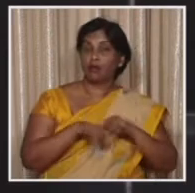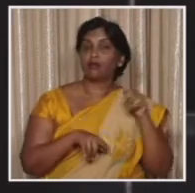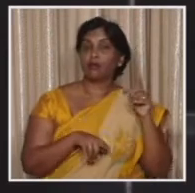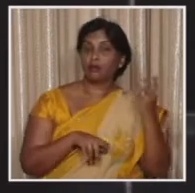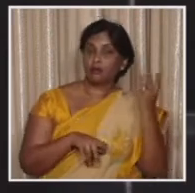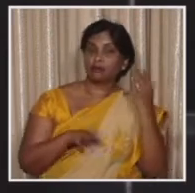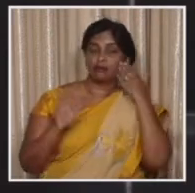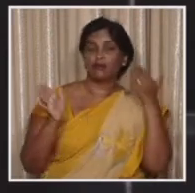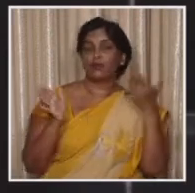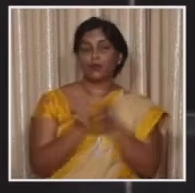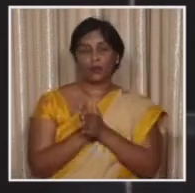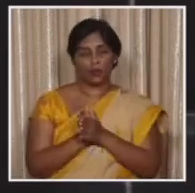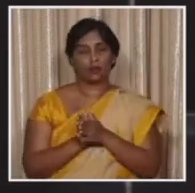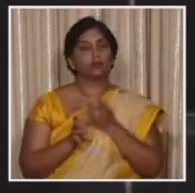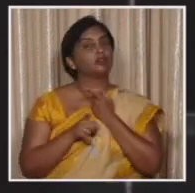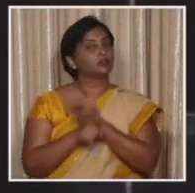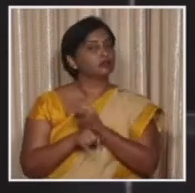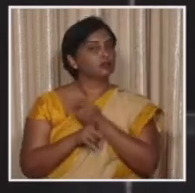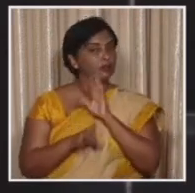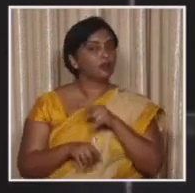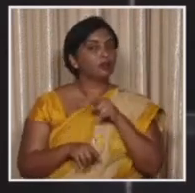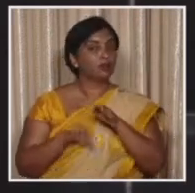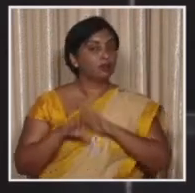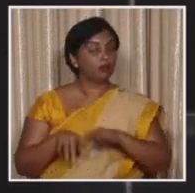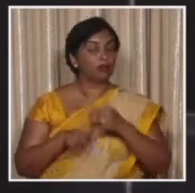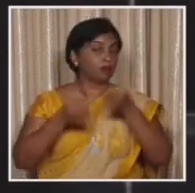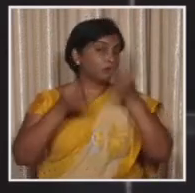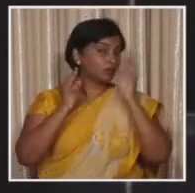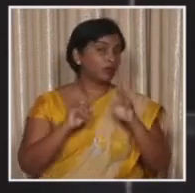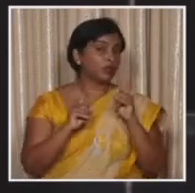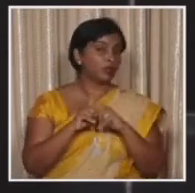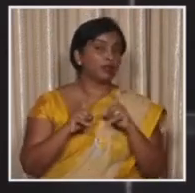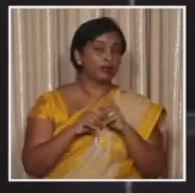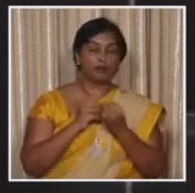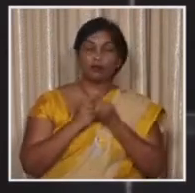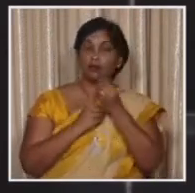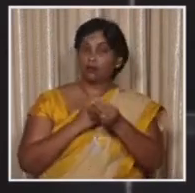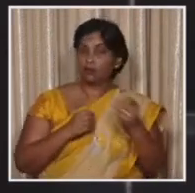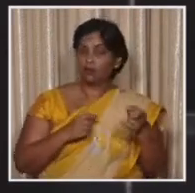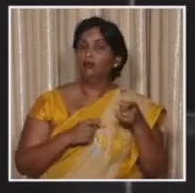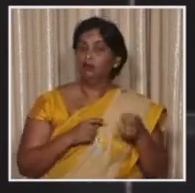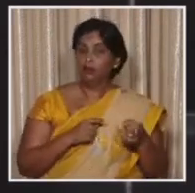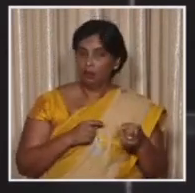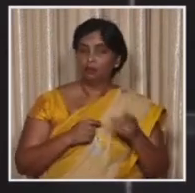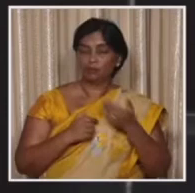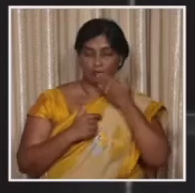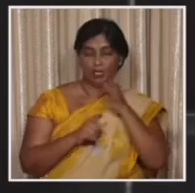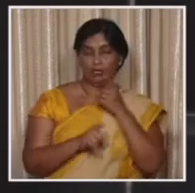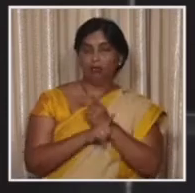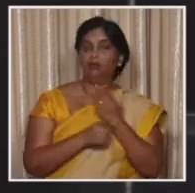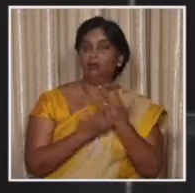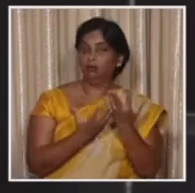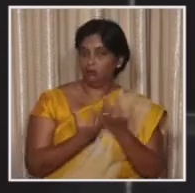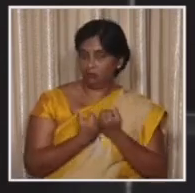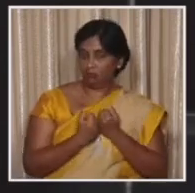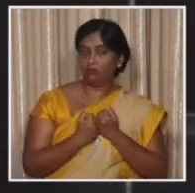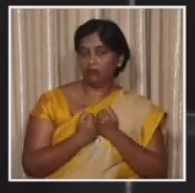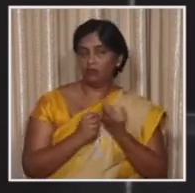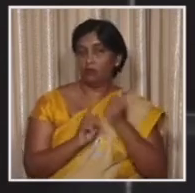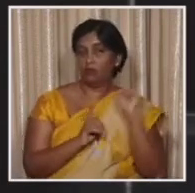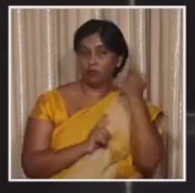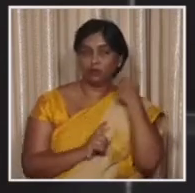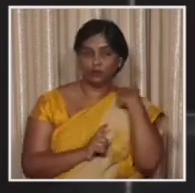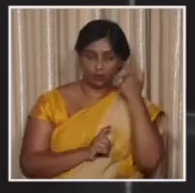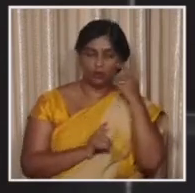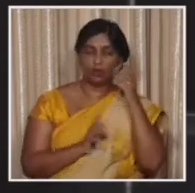දැරියන් සම්බන්ධ කොට කරගෙන යන නමුත් දරුවන් හට විධිමත් අධ්‍යාපනයක් ලබා දීමට සුදුසු ගුරුවරුන්ගේ අවශ්‍යතාවය අප සැම දන්නා